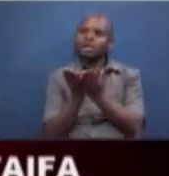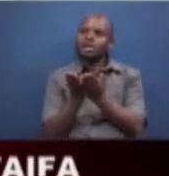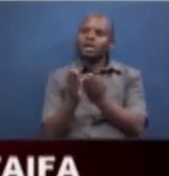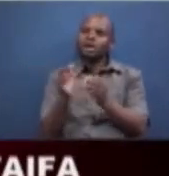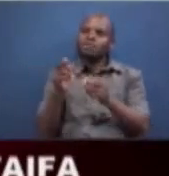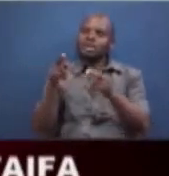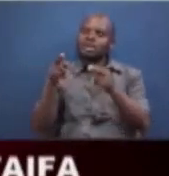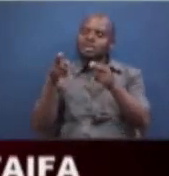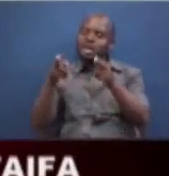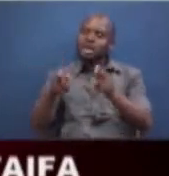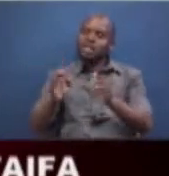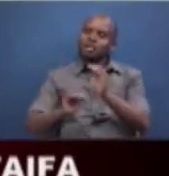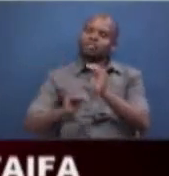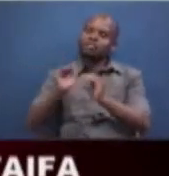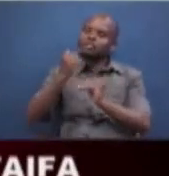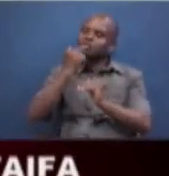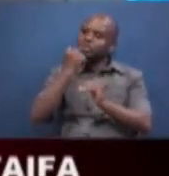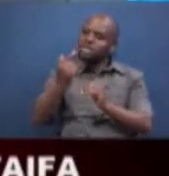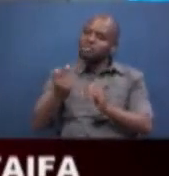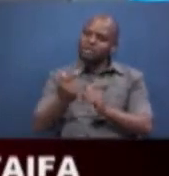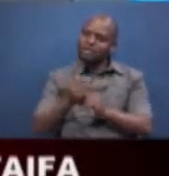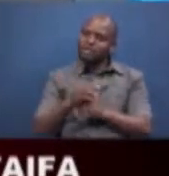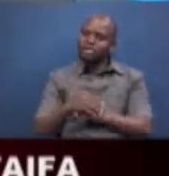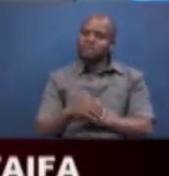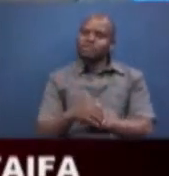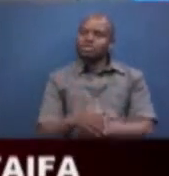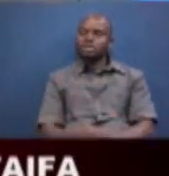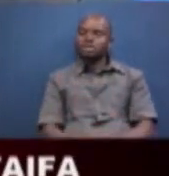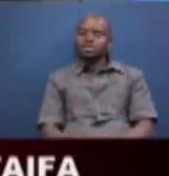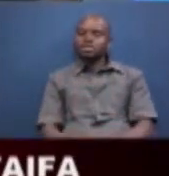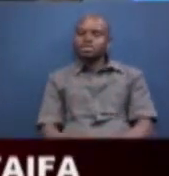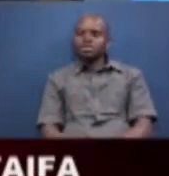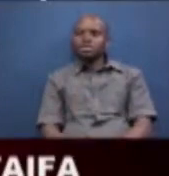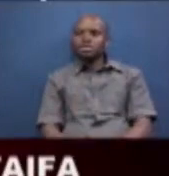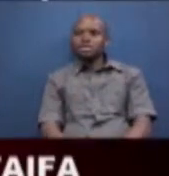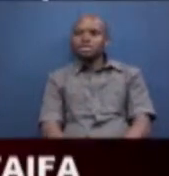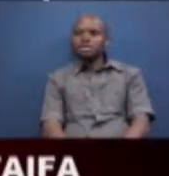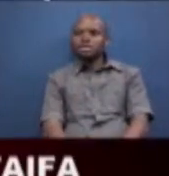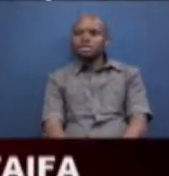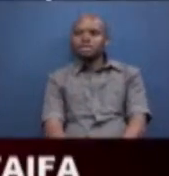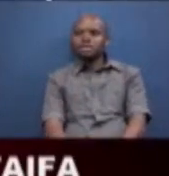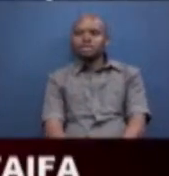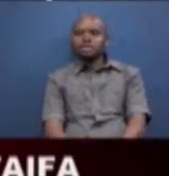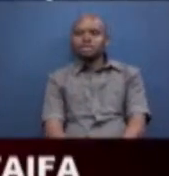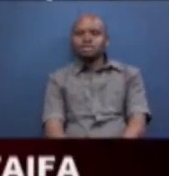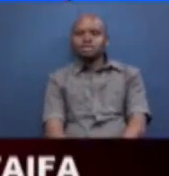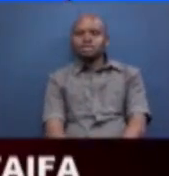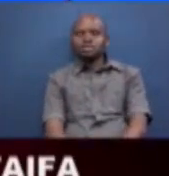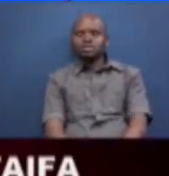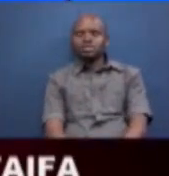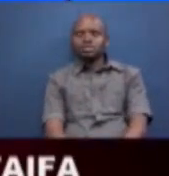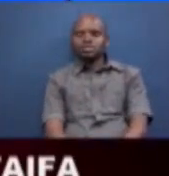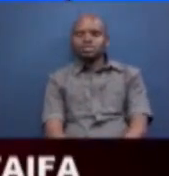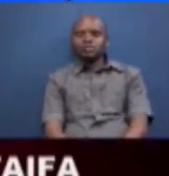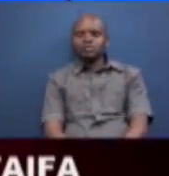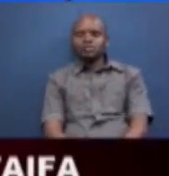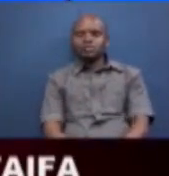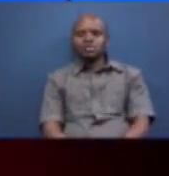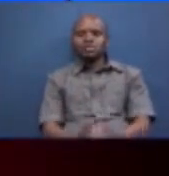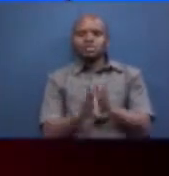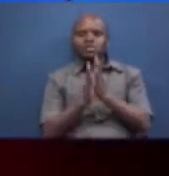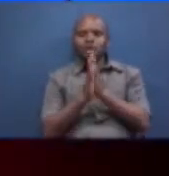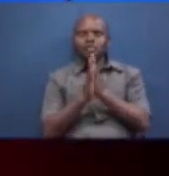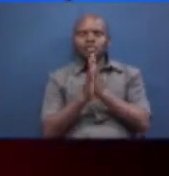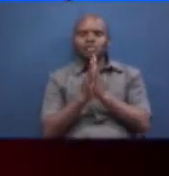hapandi daraja. Hilo sisi tumesema haliwezekani. Jamila Omar, Channel 10, Meru, Arusha.